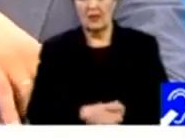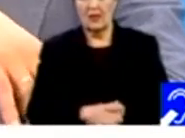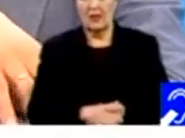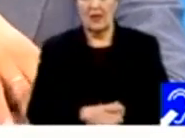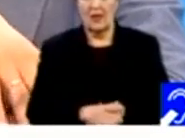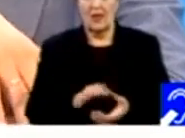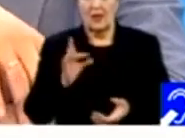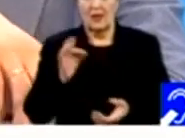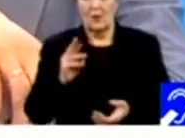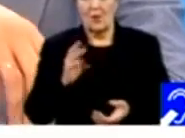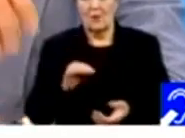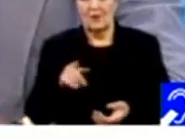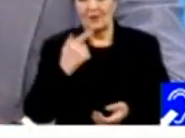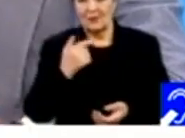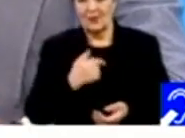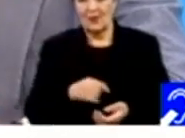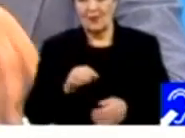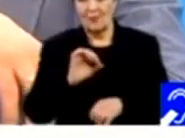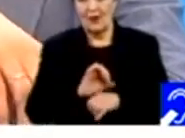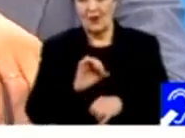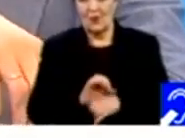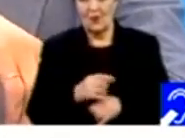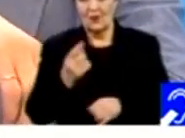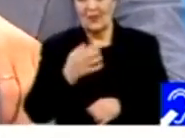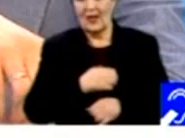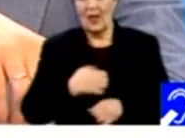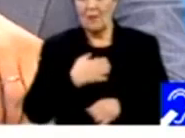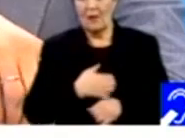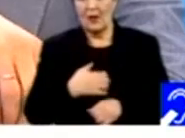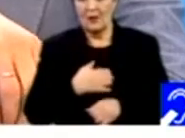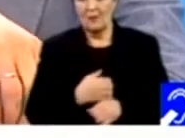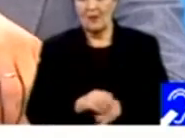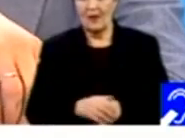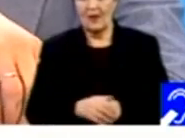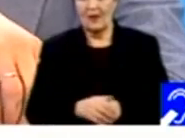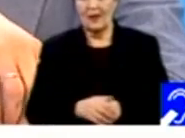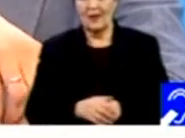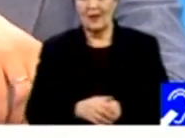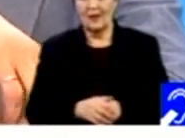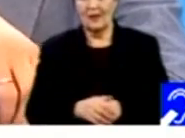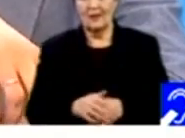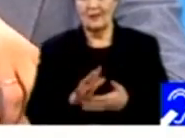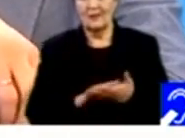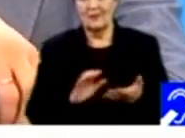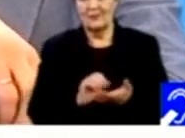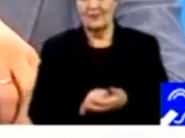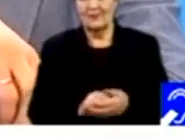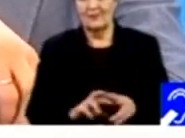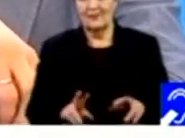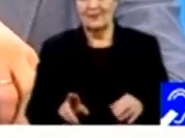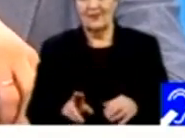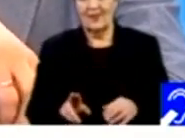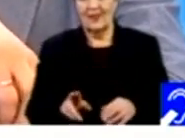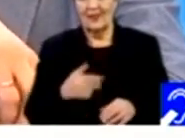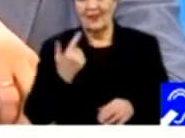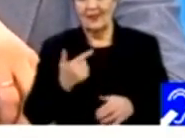arhitect din Roma și zicea, uite, ăsta e balconul de la primărie. Să știți că semăna foarte mult cu balcoanele pe